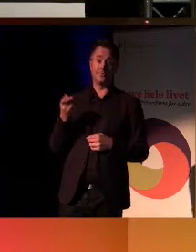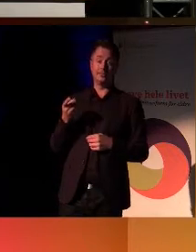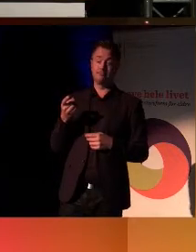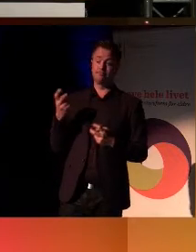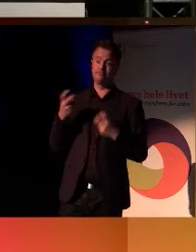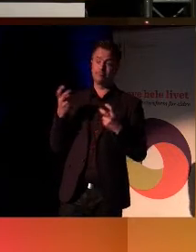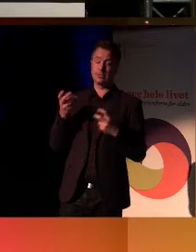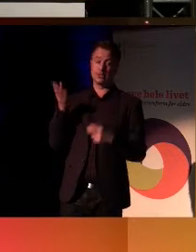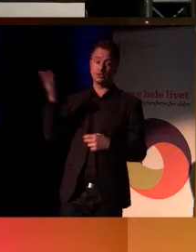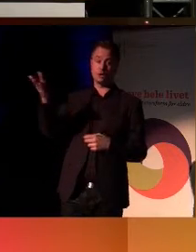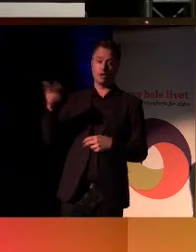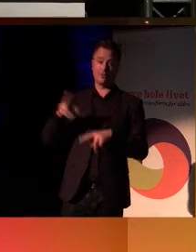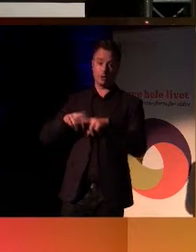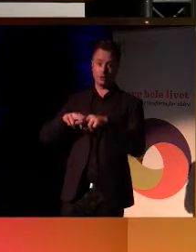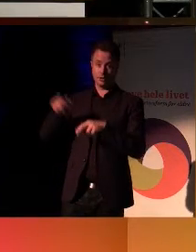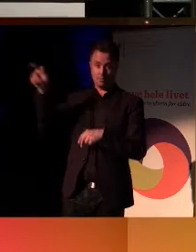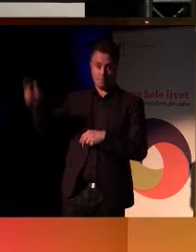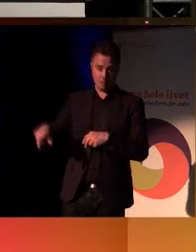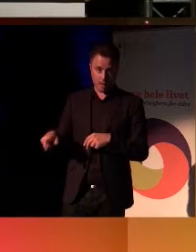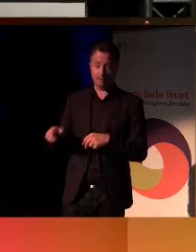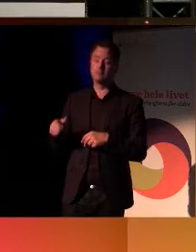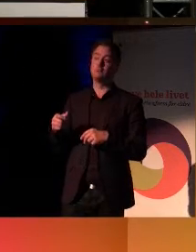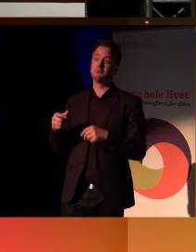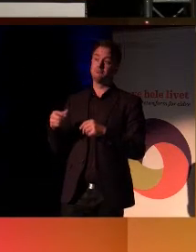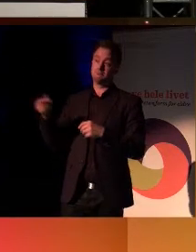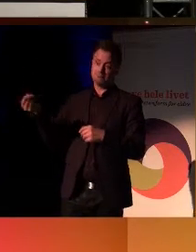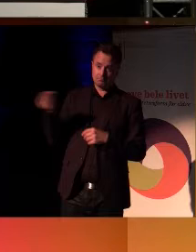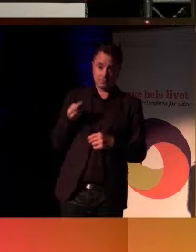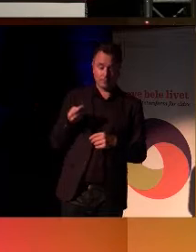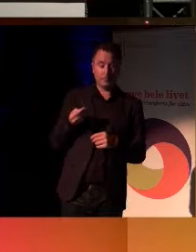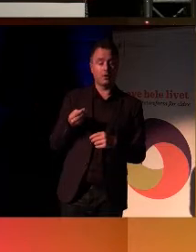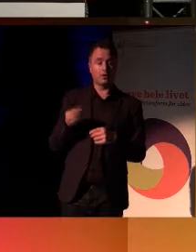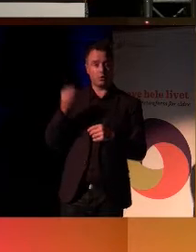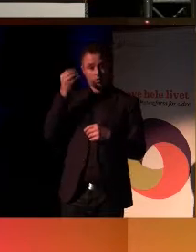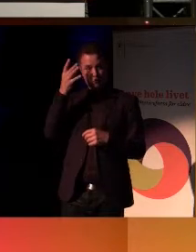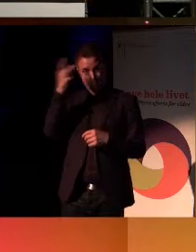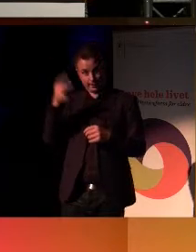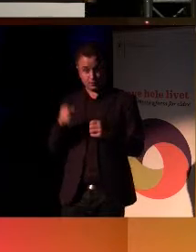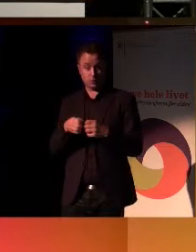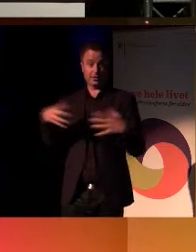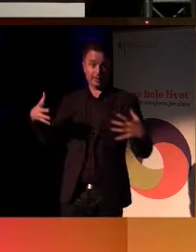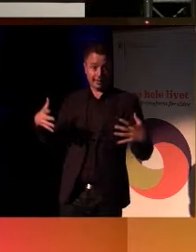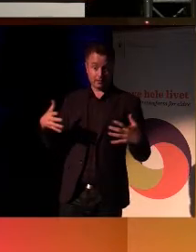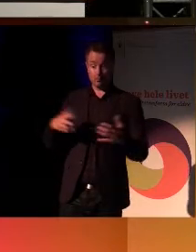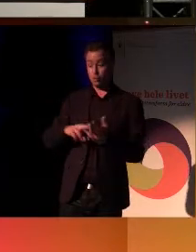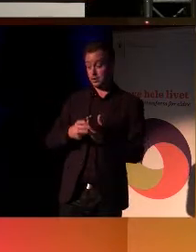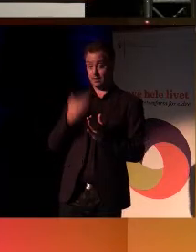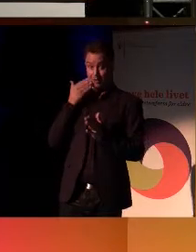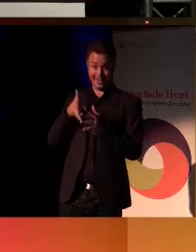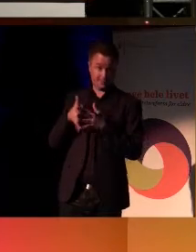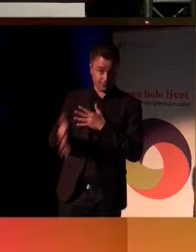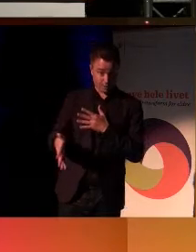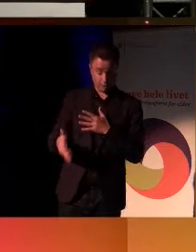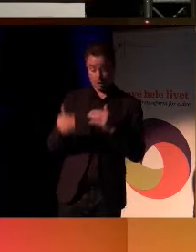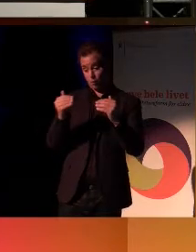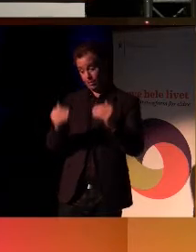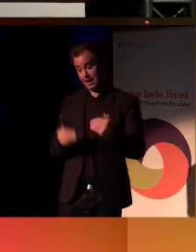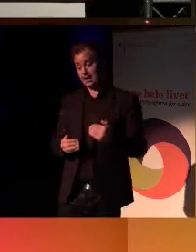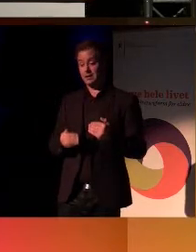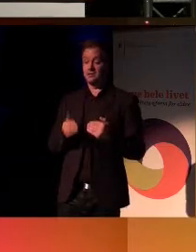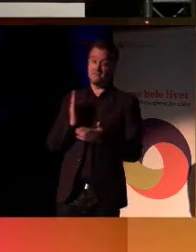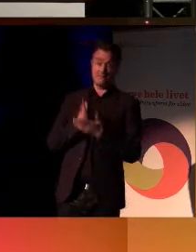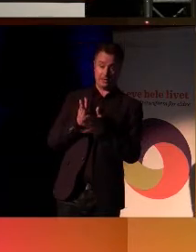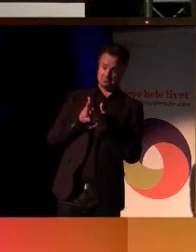kompetanse- og innovasjonsmidler som utløste det arbeidet. Prosjektet ble gjennomført, modellen utviklet, utprøvd og